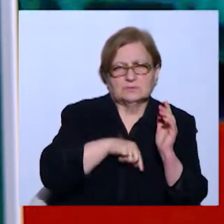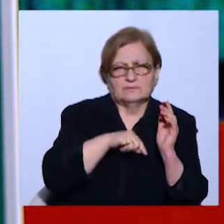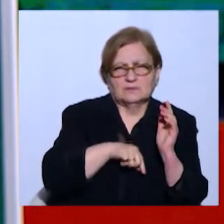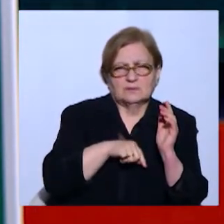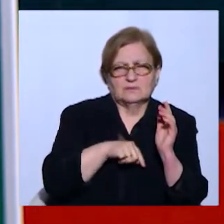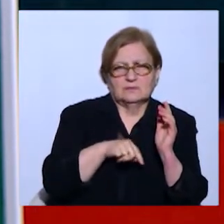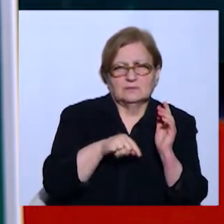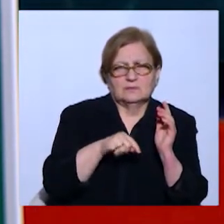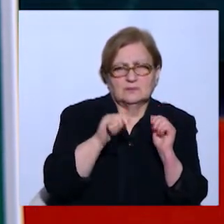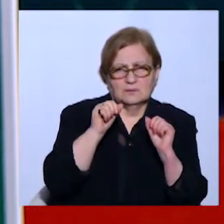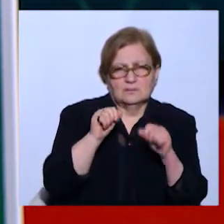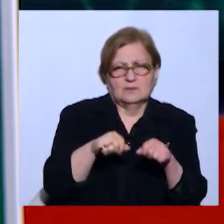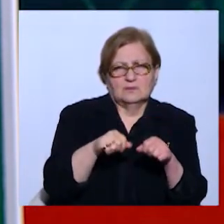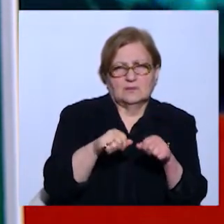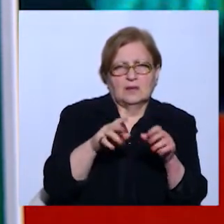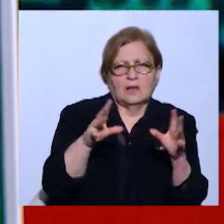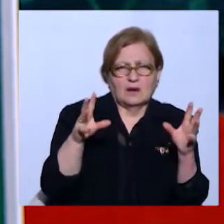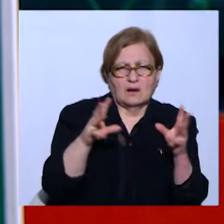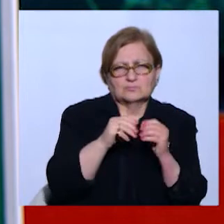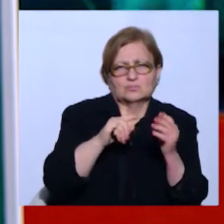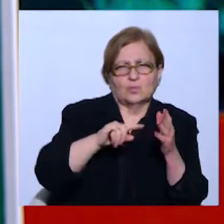რიცხველი და მნიშვნელი შემიძლია დროდად გავამრავლო.